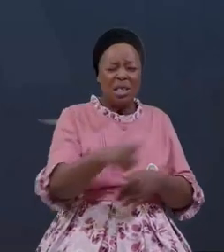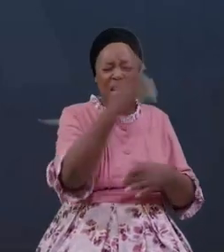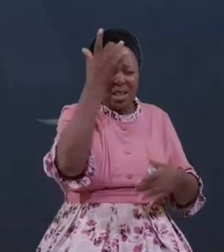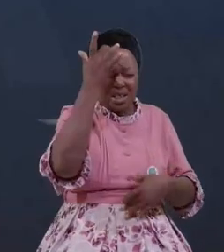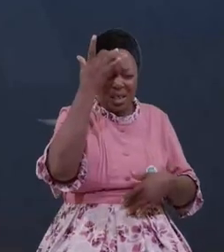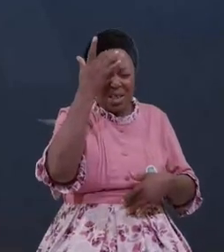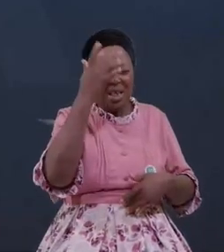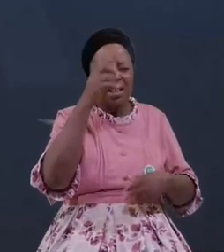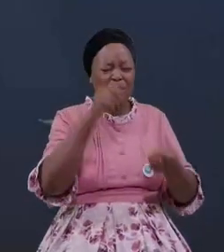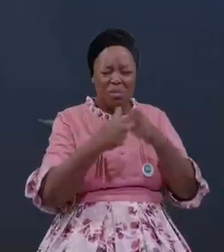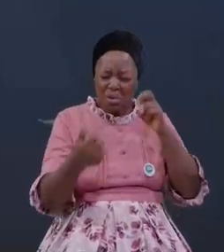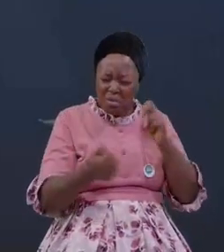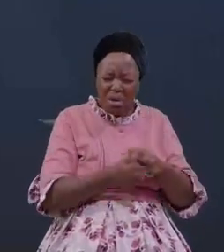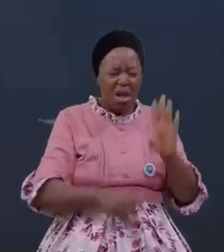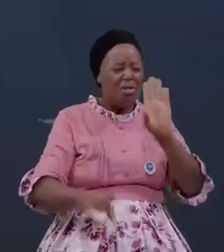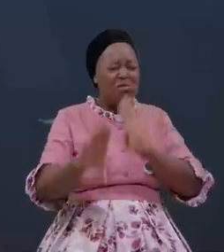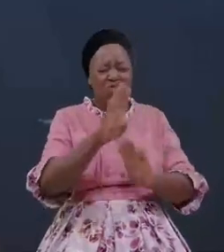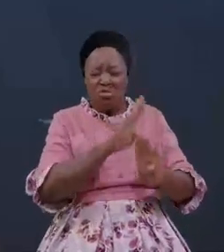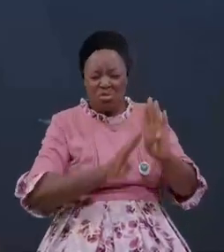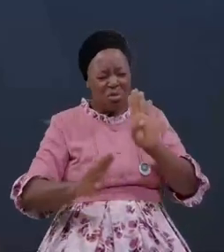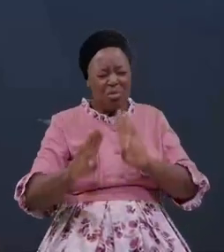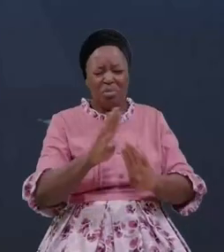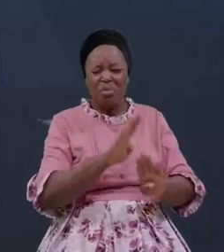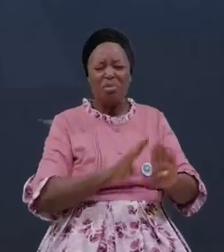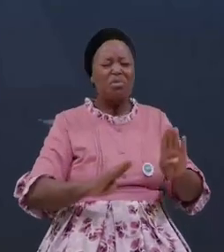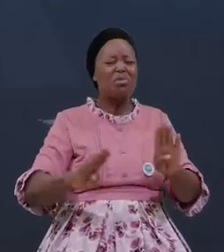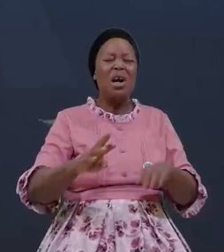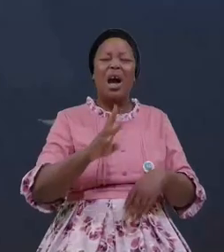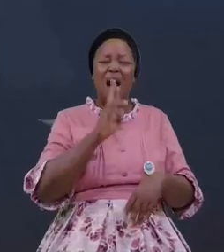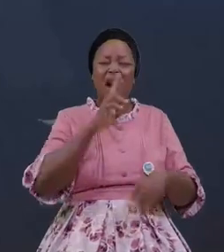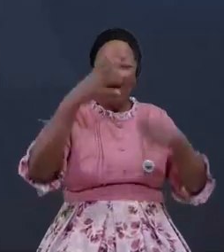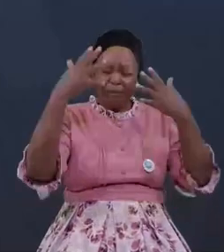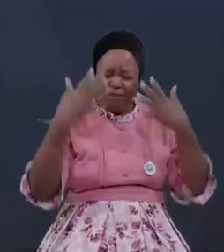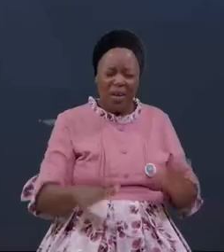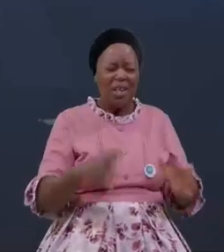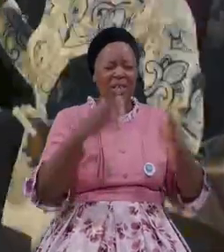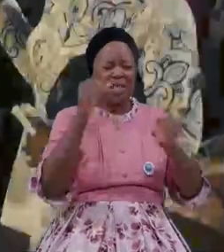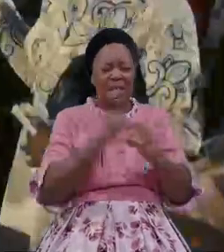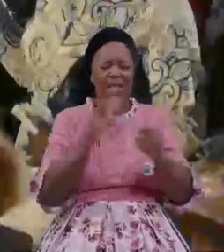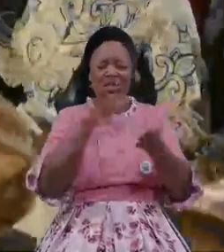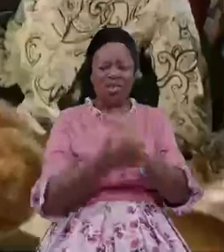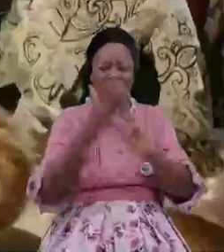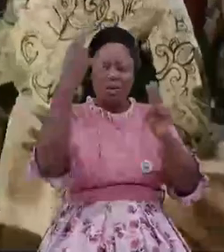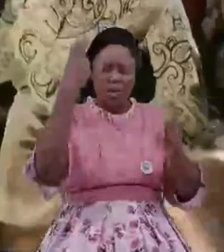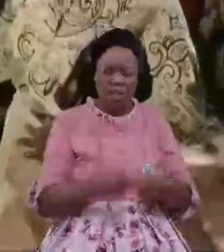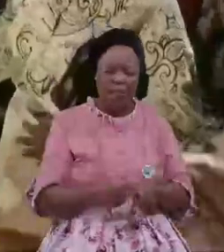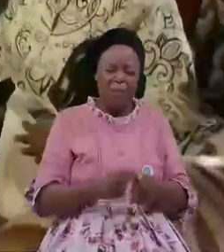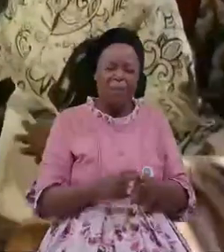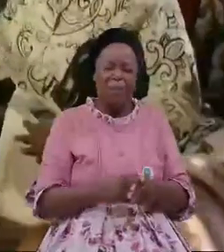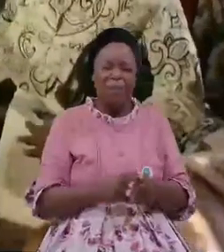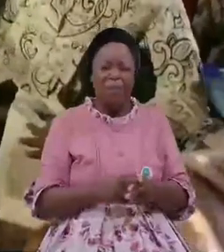infimité maladie tout est accompli tu as pris fa au nom de